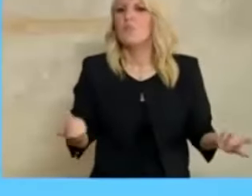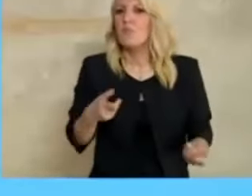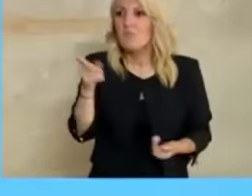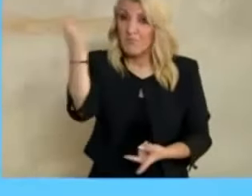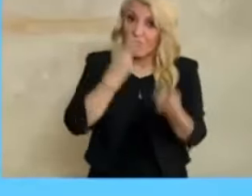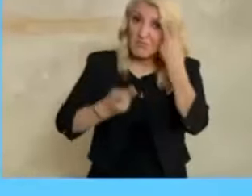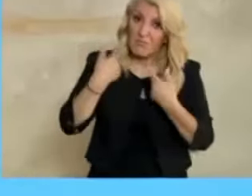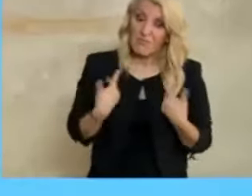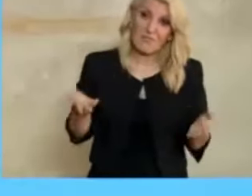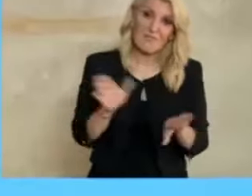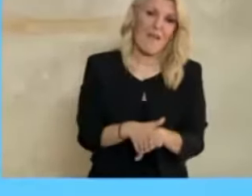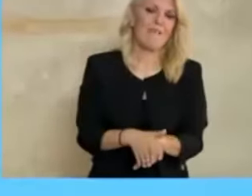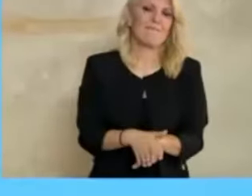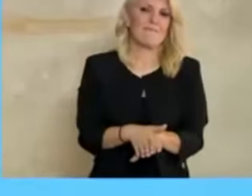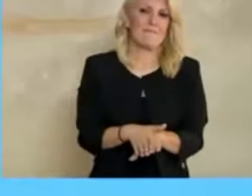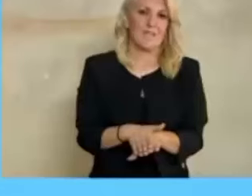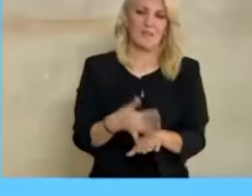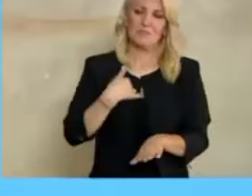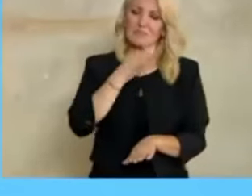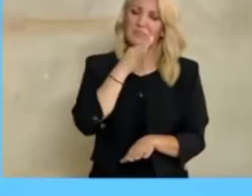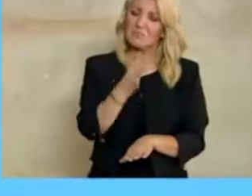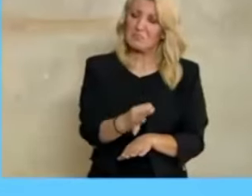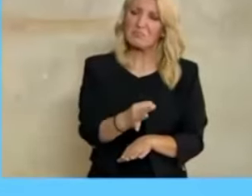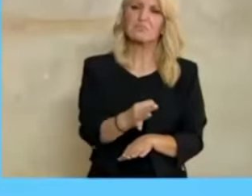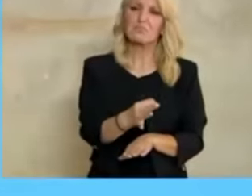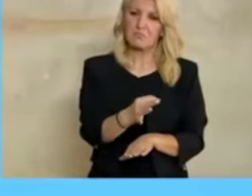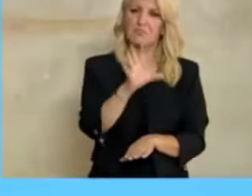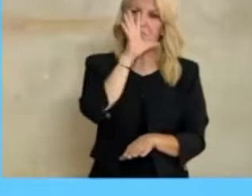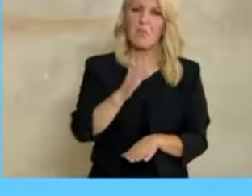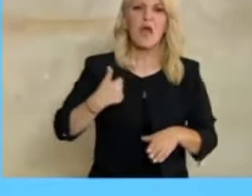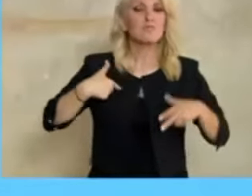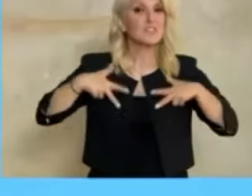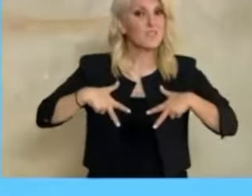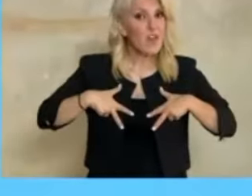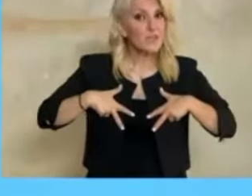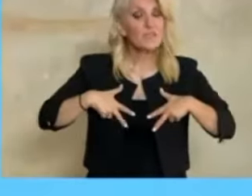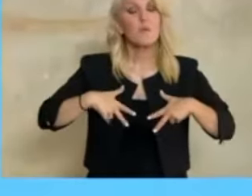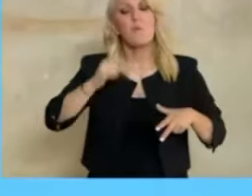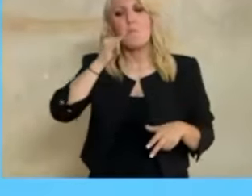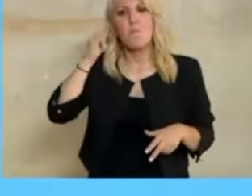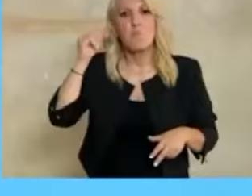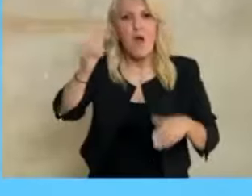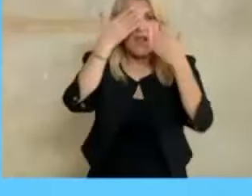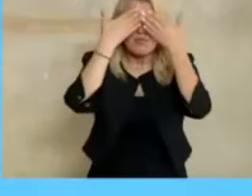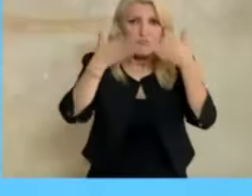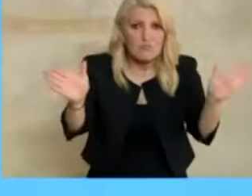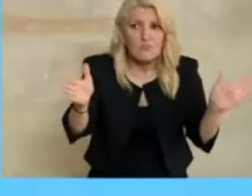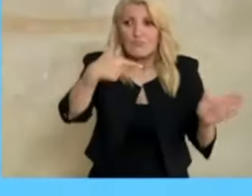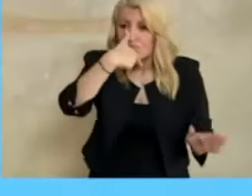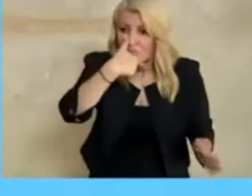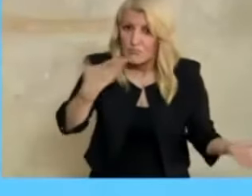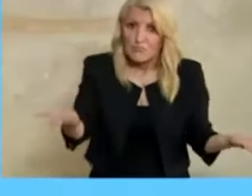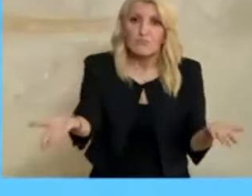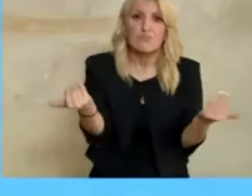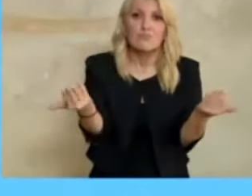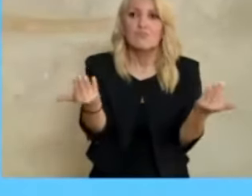ότι η κυβέρνηση είναι πάντα ανοιχτή και πρόθυμη να συζητήσει στη Βουλή οποιαδήποτε